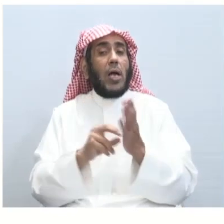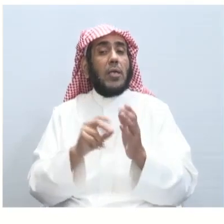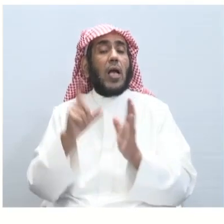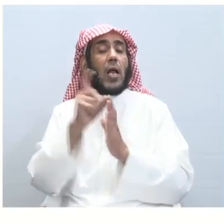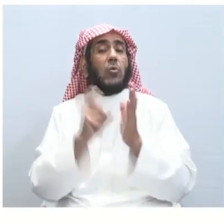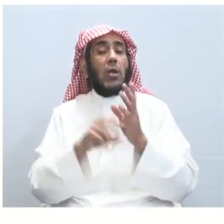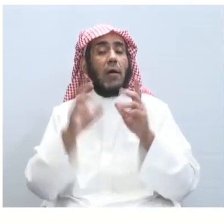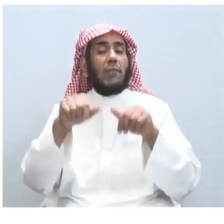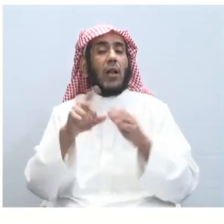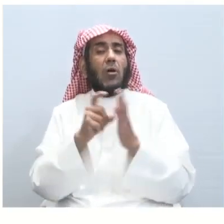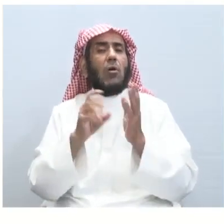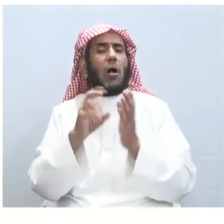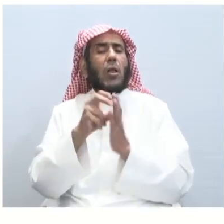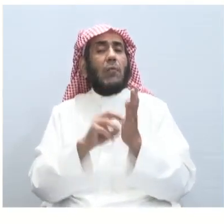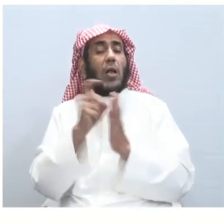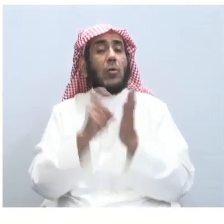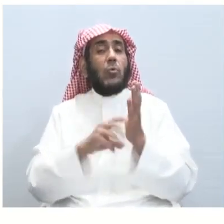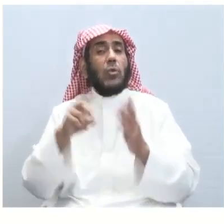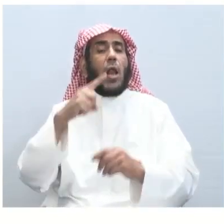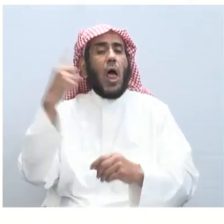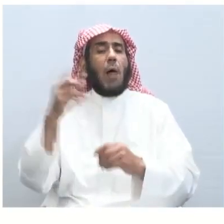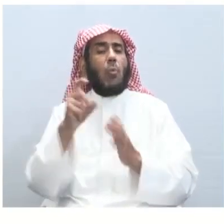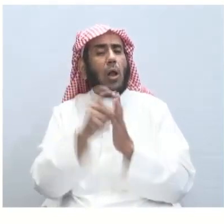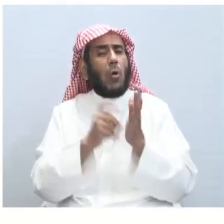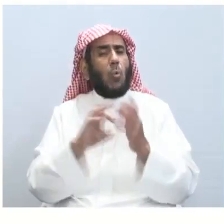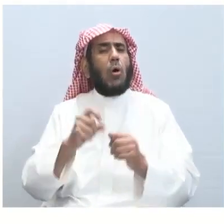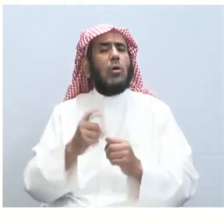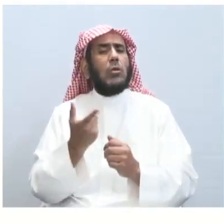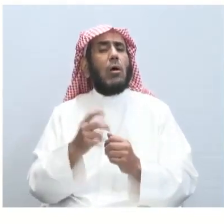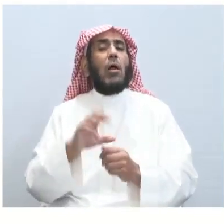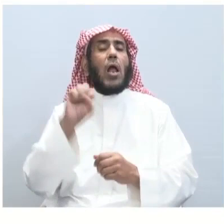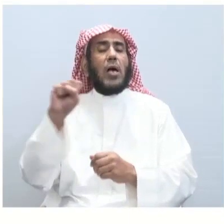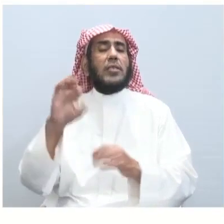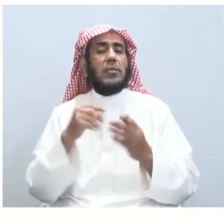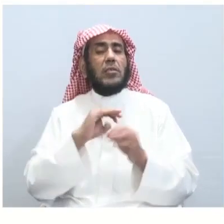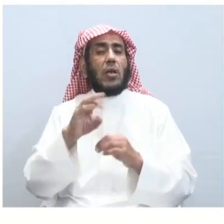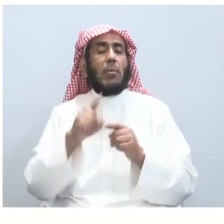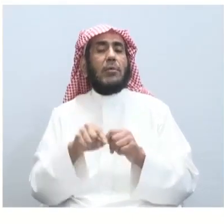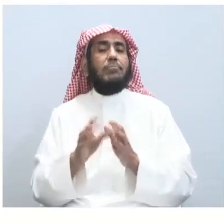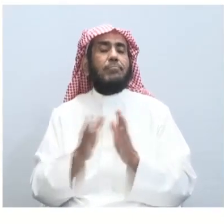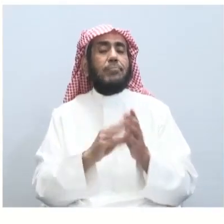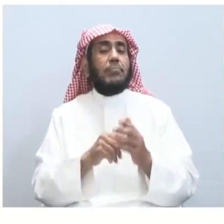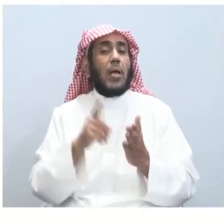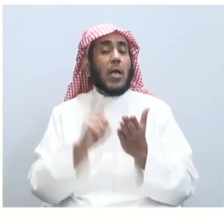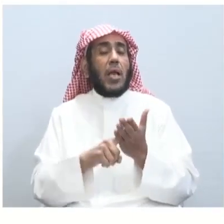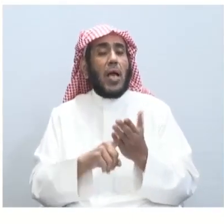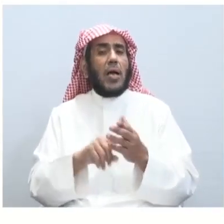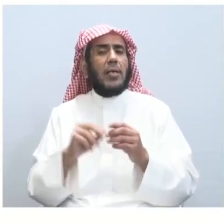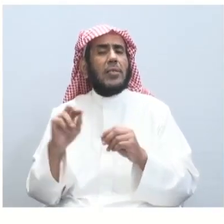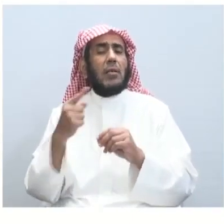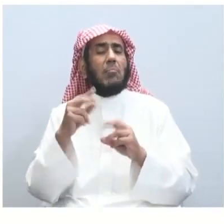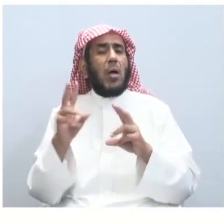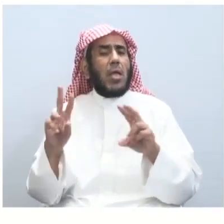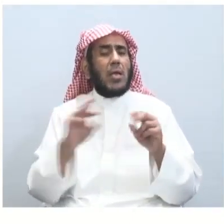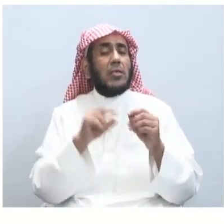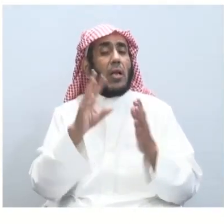في القانون الخاص وطبيعه القواعد القانونيه في القانون العام الاجابه على ذلك نقول انها تتميز القواعد